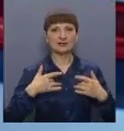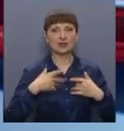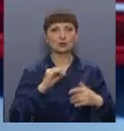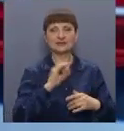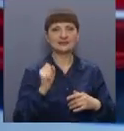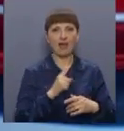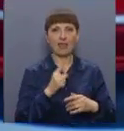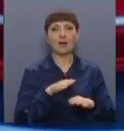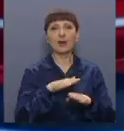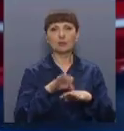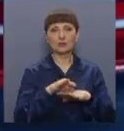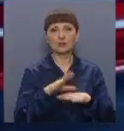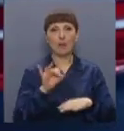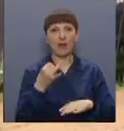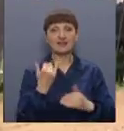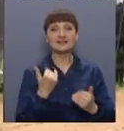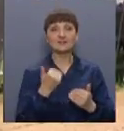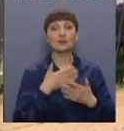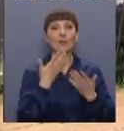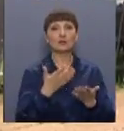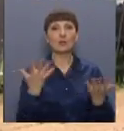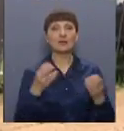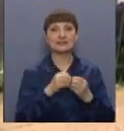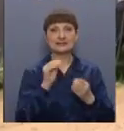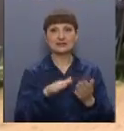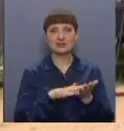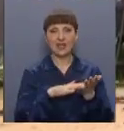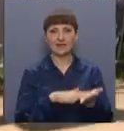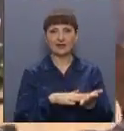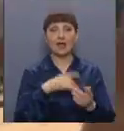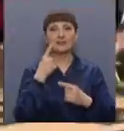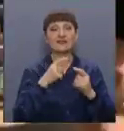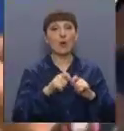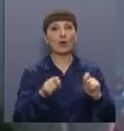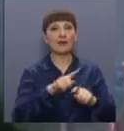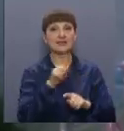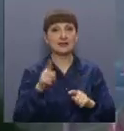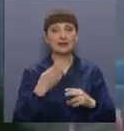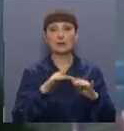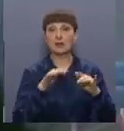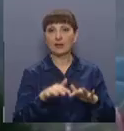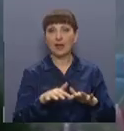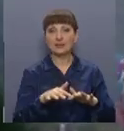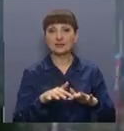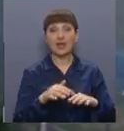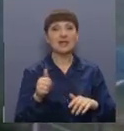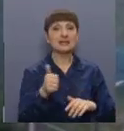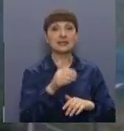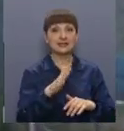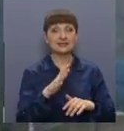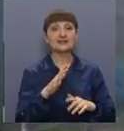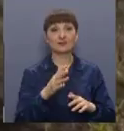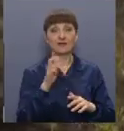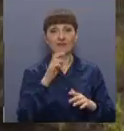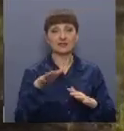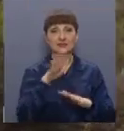Уникальный вид забега проходит на специально оборудованной трассе, как правило, повышенной сложности. Это состязание особо популярно в Америке. Именно